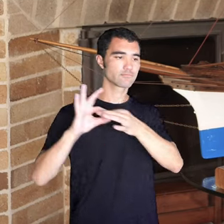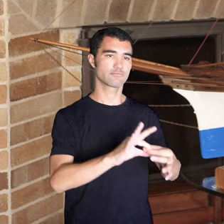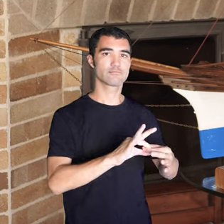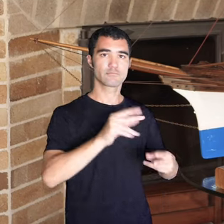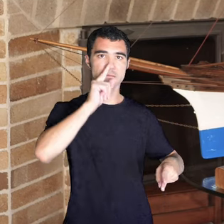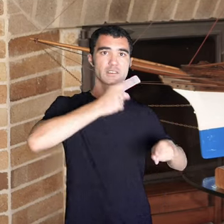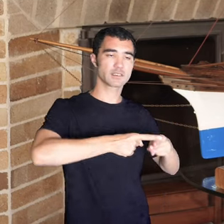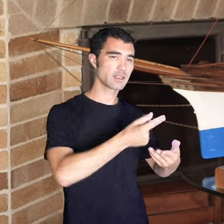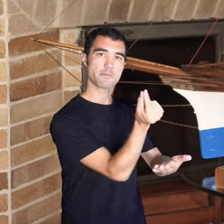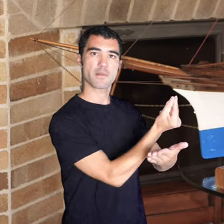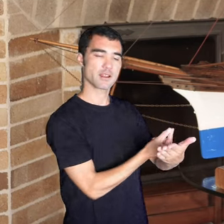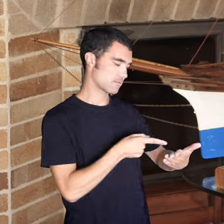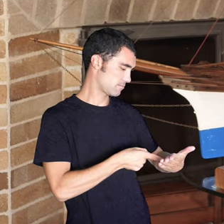requeria,